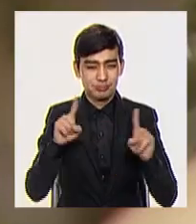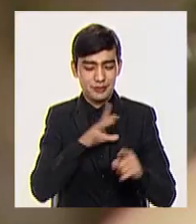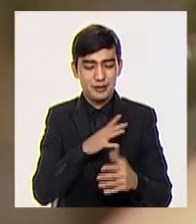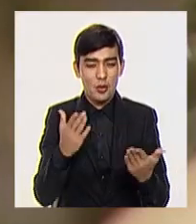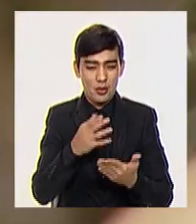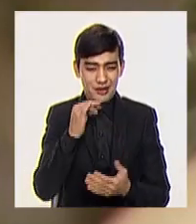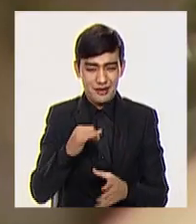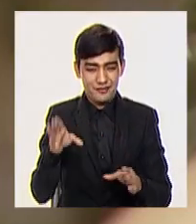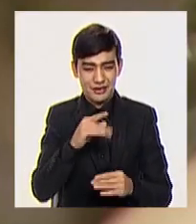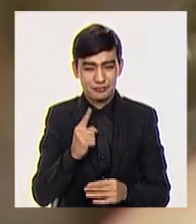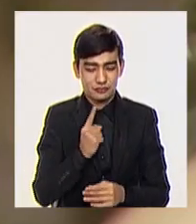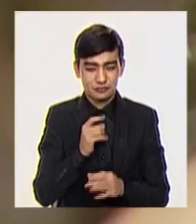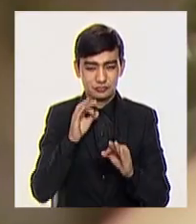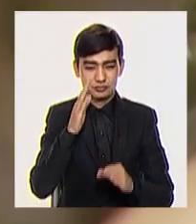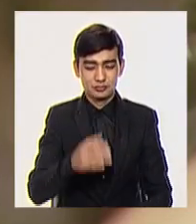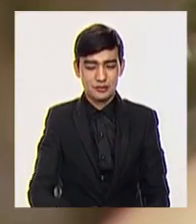прямого включения с места события.